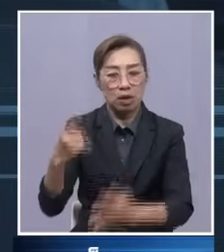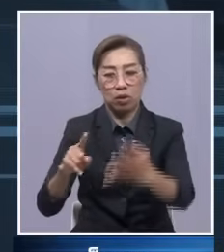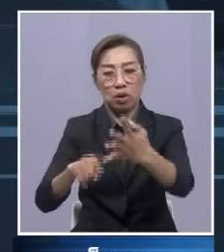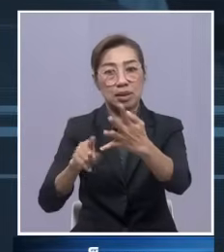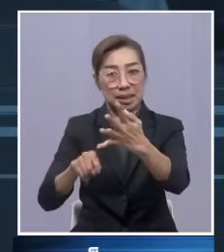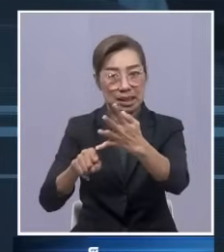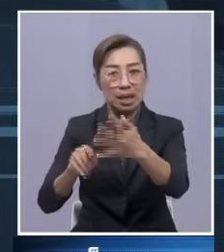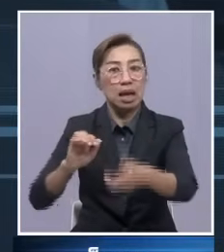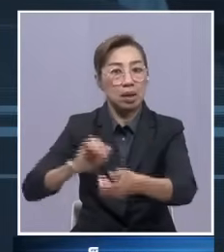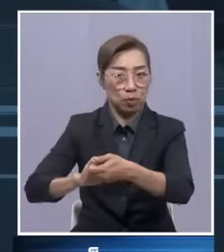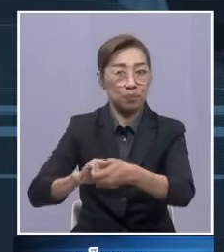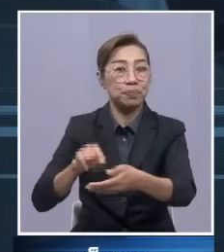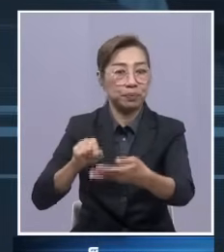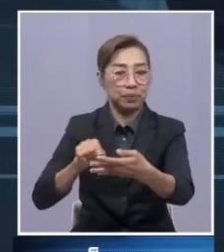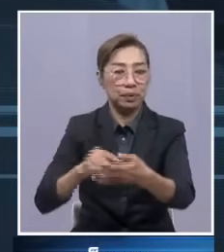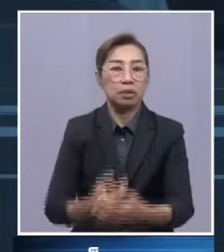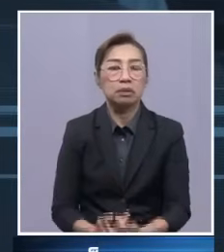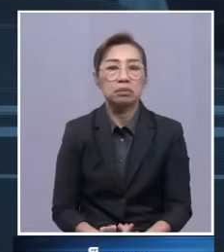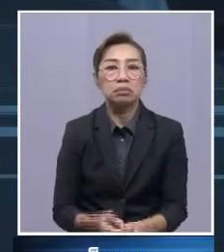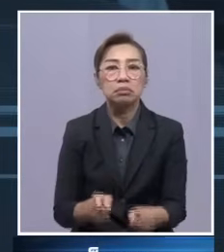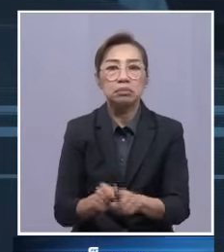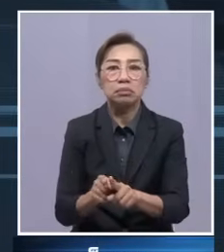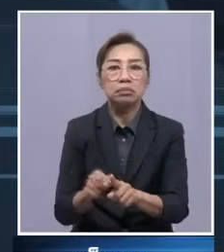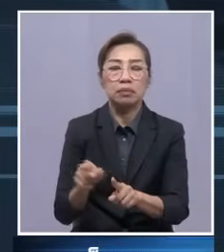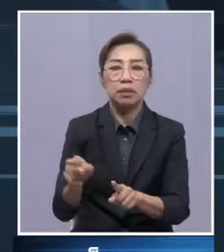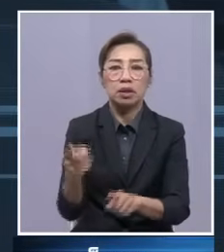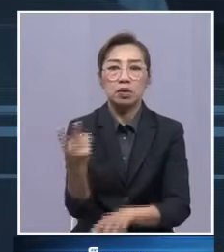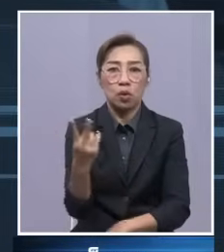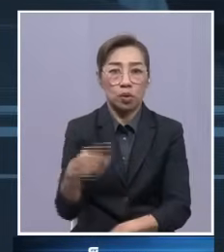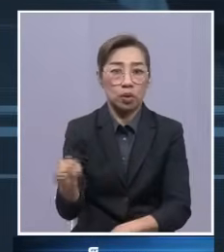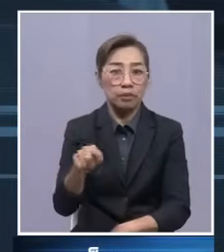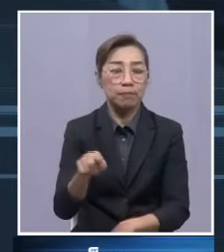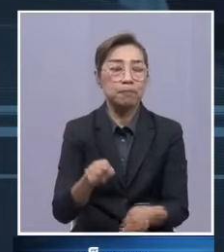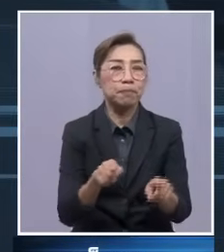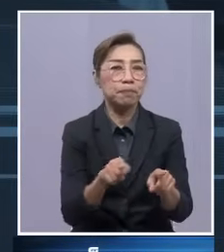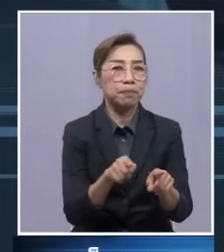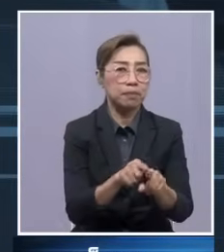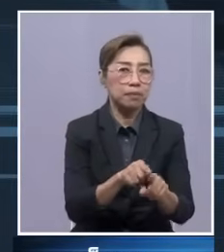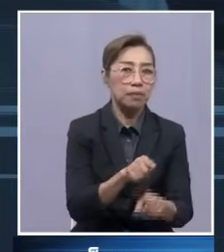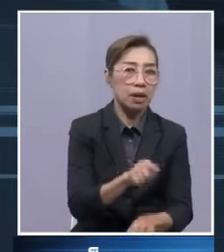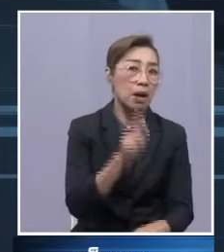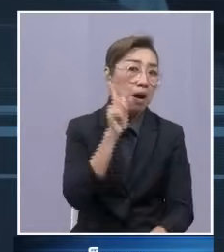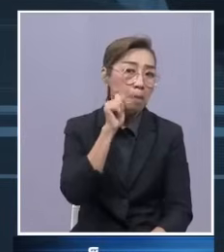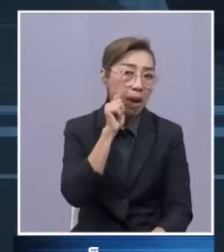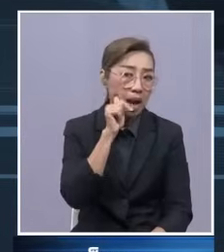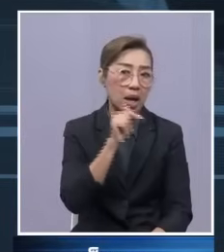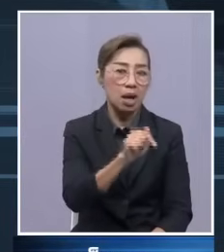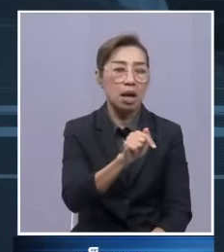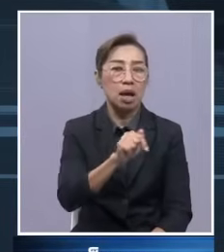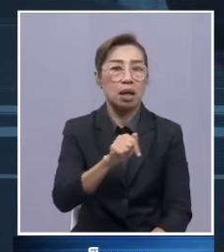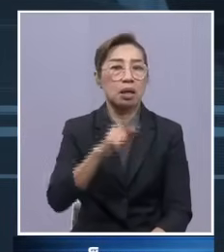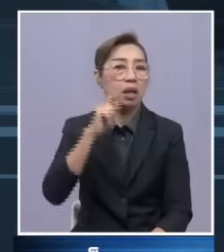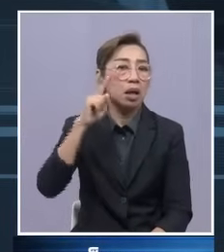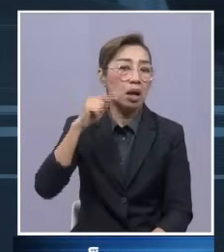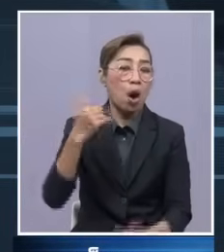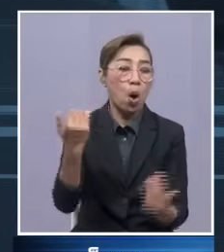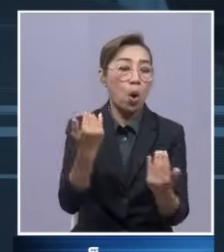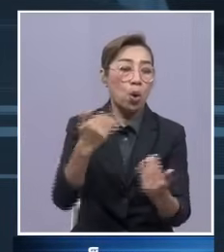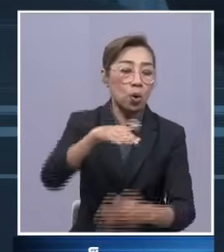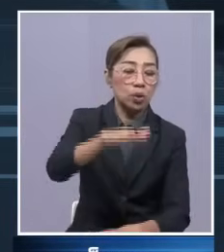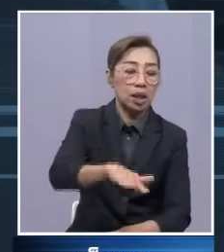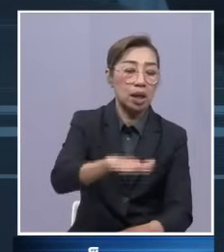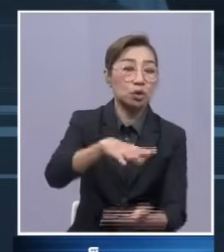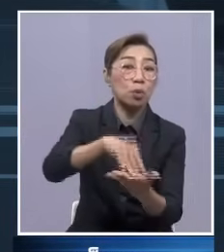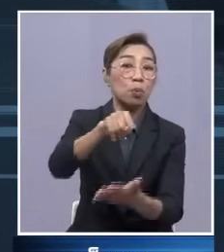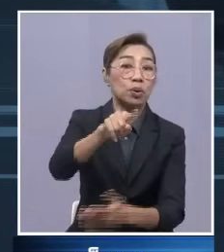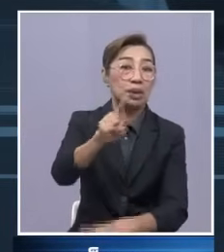ของน้องชมพู่ก่อนการชันสูตรพลิกศพเสร็จสิ้นครับขณะที่ทั้งแม่และน้องชมพู่นะครับแม่ของน้องชมพู่ก็